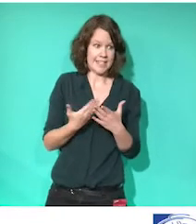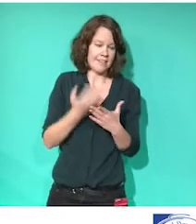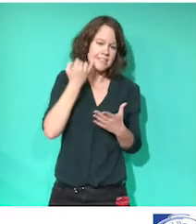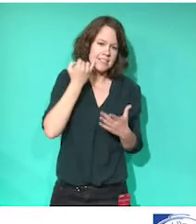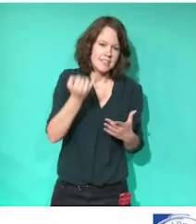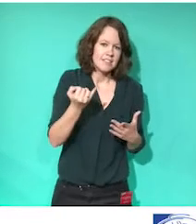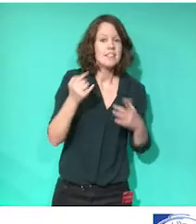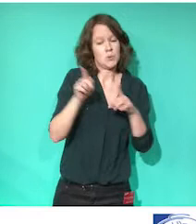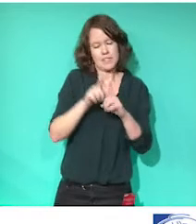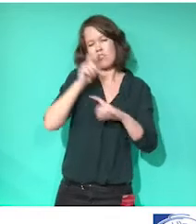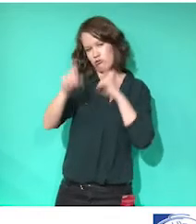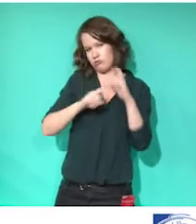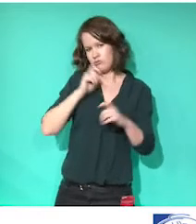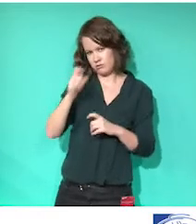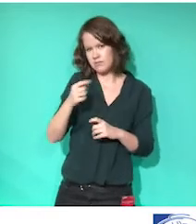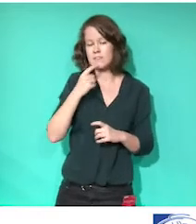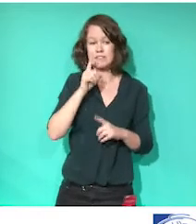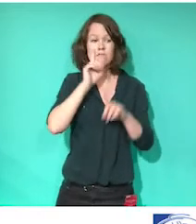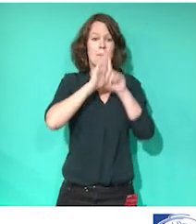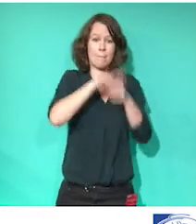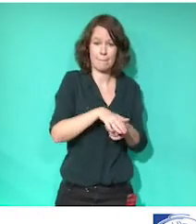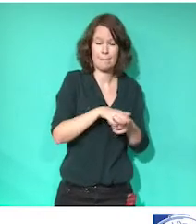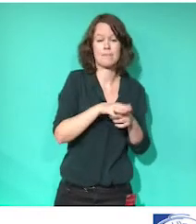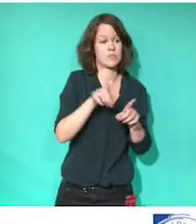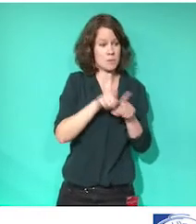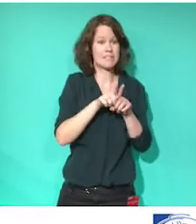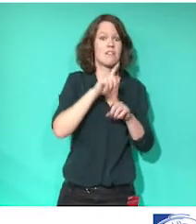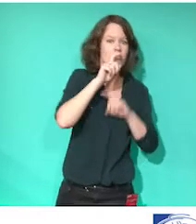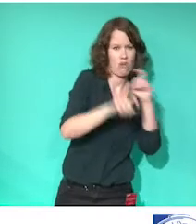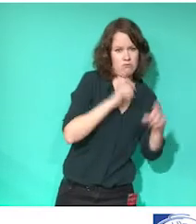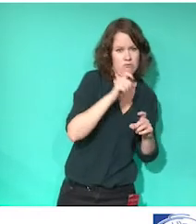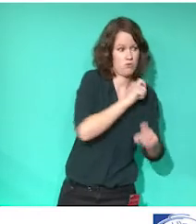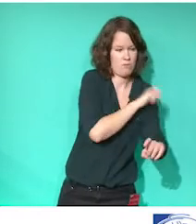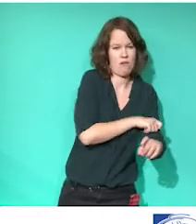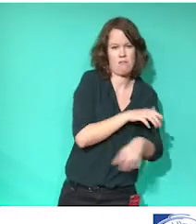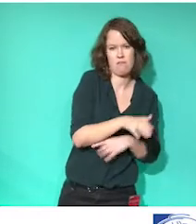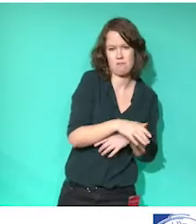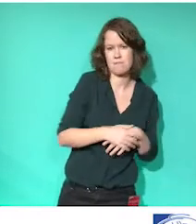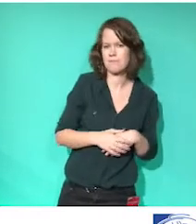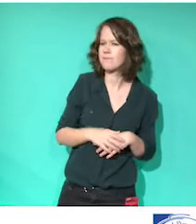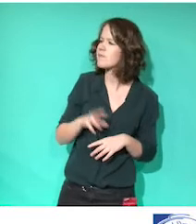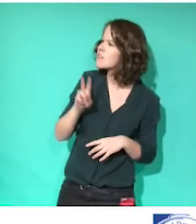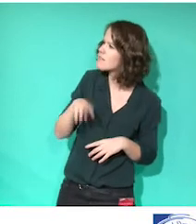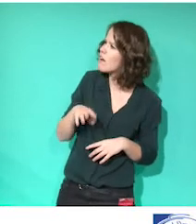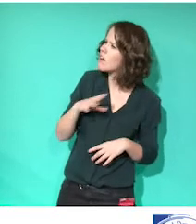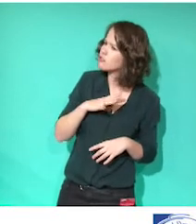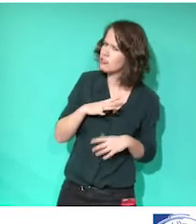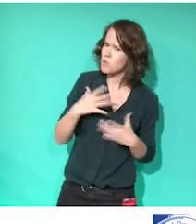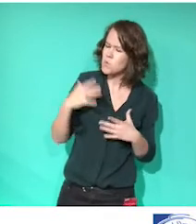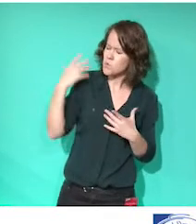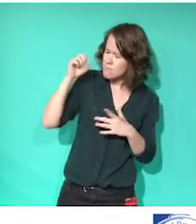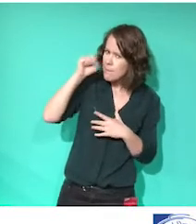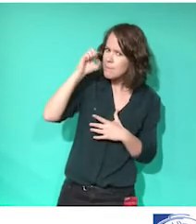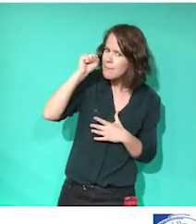puis, les violences faites aux femmes, donc le sexisme, parce que dans le sport, il y a des violences faites aux femmes. Que ça soit... C'est vrai qu'on a eu quand même beaucoup, beaucoup d'histoires